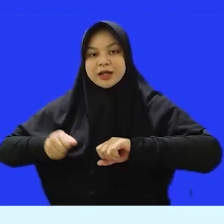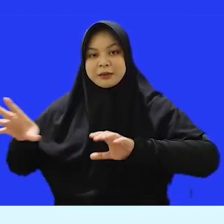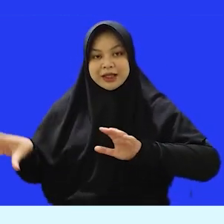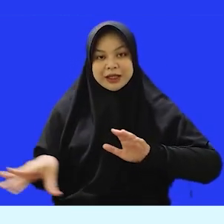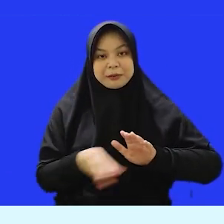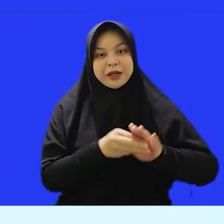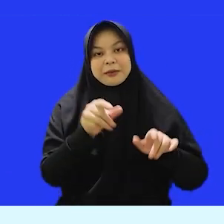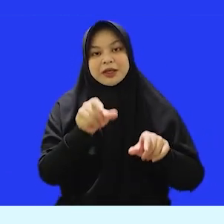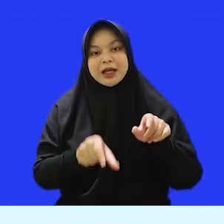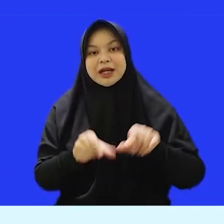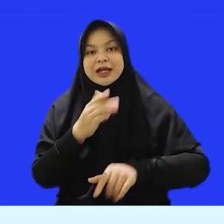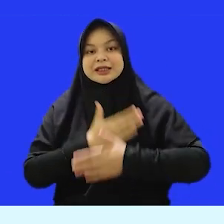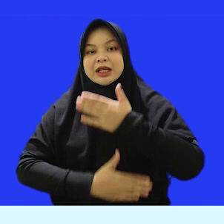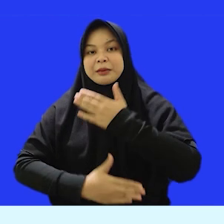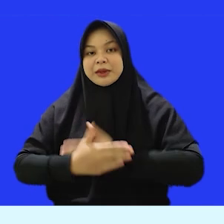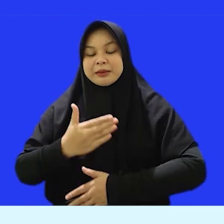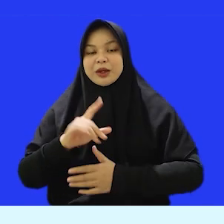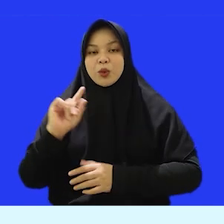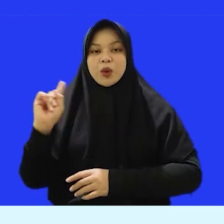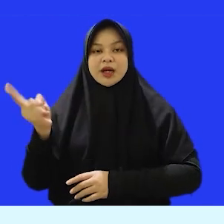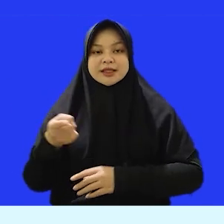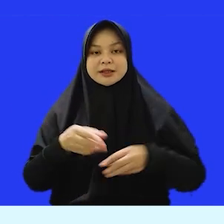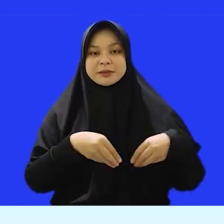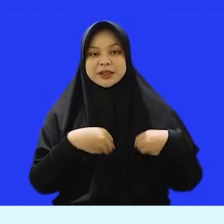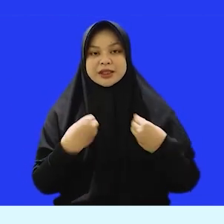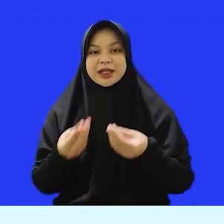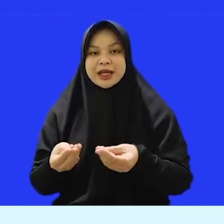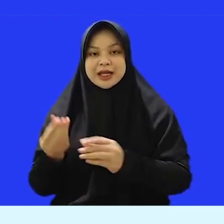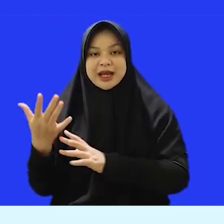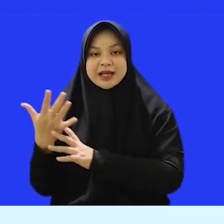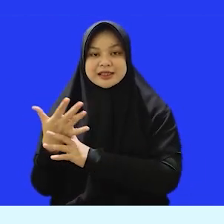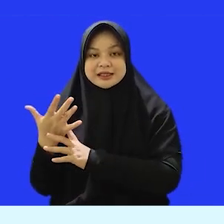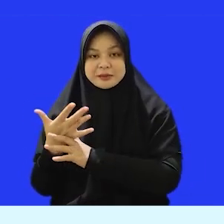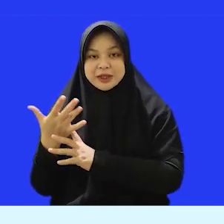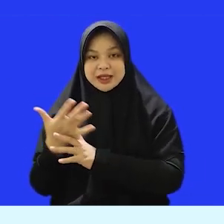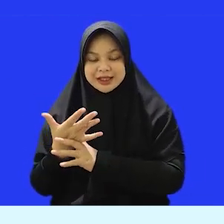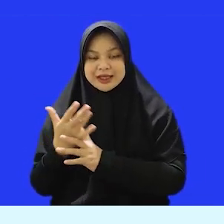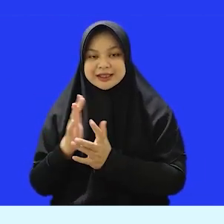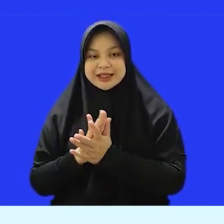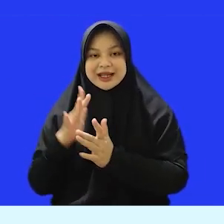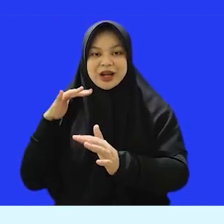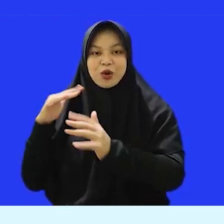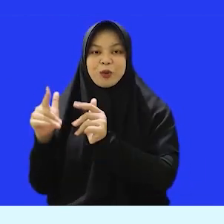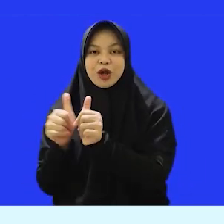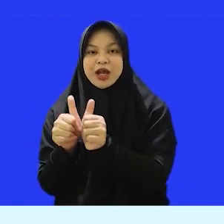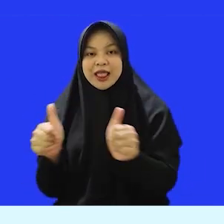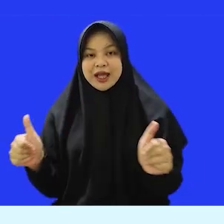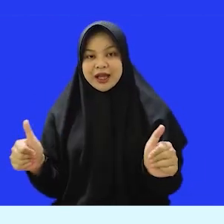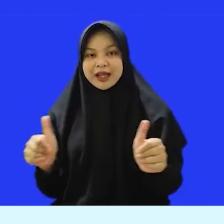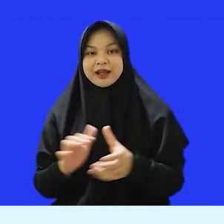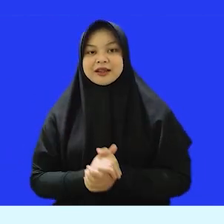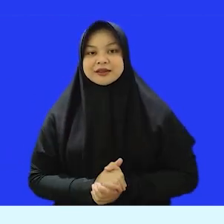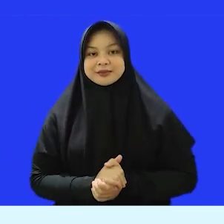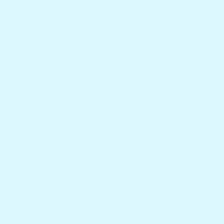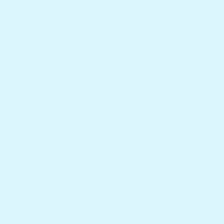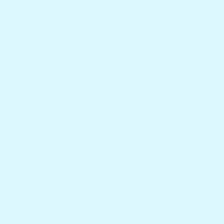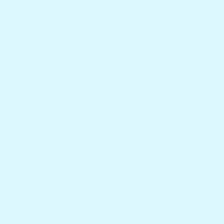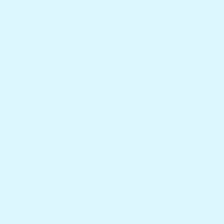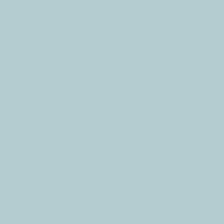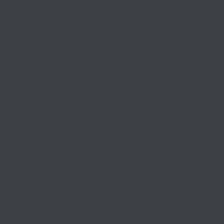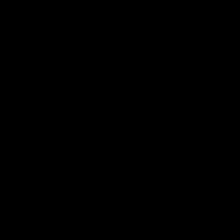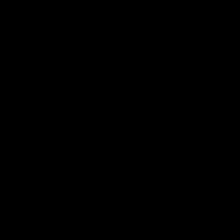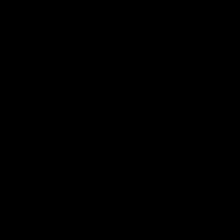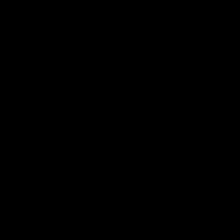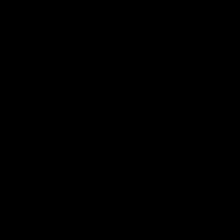melibatkan penyandang disabilitas wajib menyediakan aksesibilitas dan akomodasi yang layak.